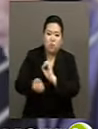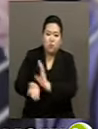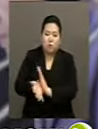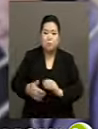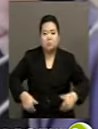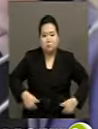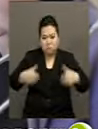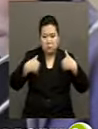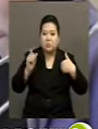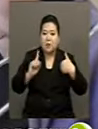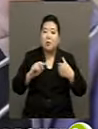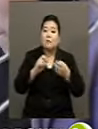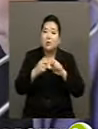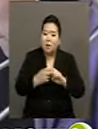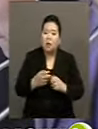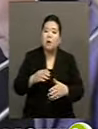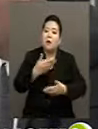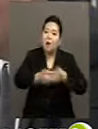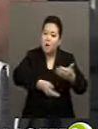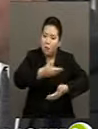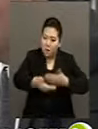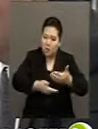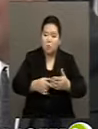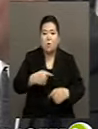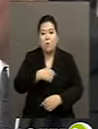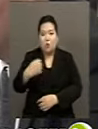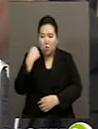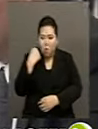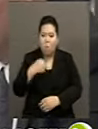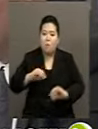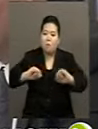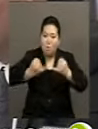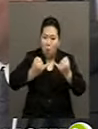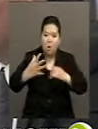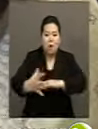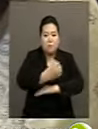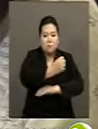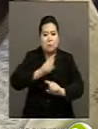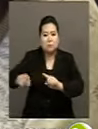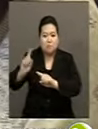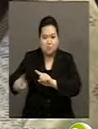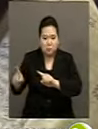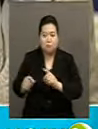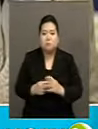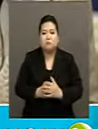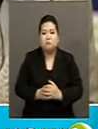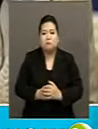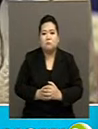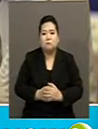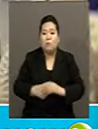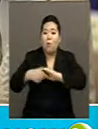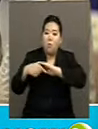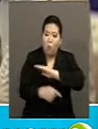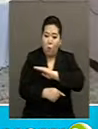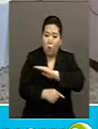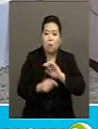รื่องการค้าและการลงทุนค่ะเรื่องความมั่นคงเรื่องความขัดแย้งทางการเมืองและสิ่งที่สำคัญเลยคือการคอร์รัปชัน